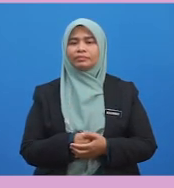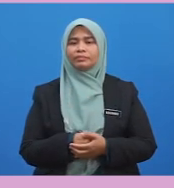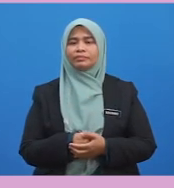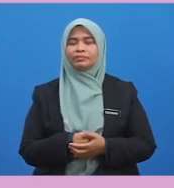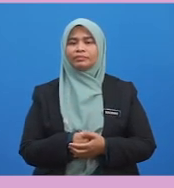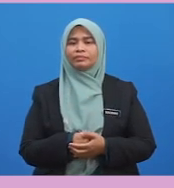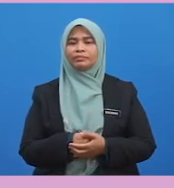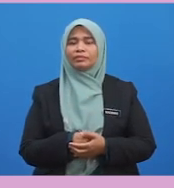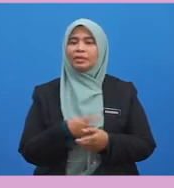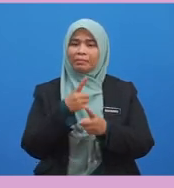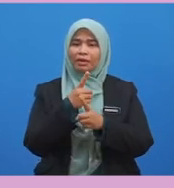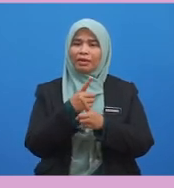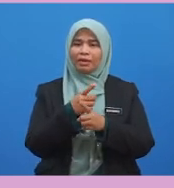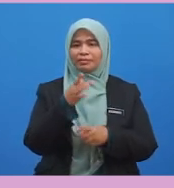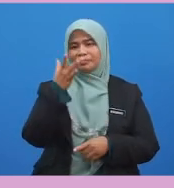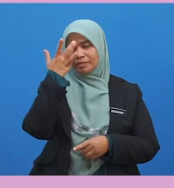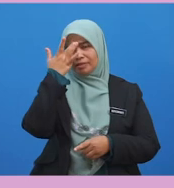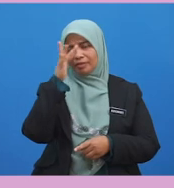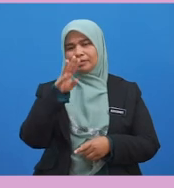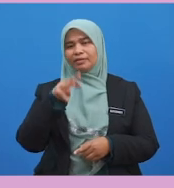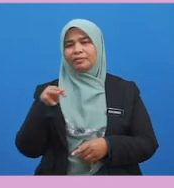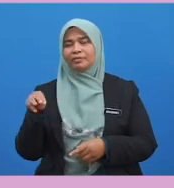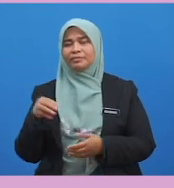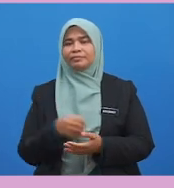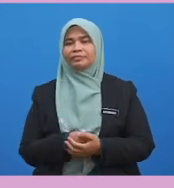Lengkapkan rajah berikut.